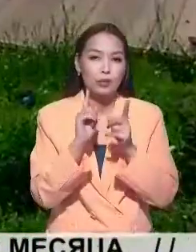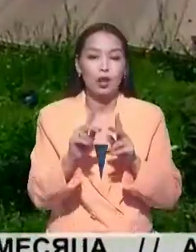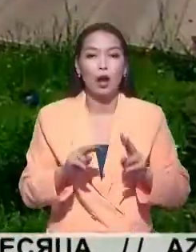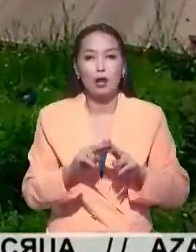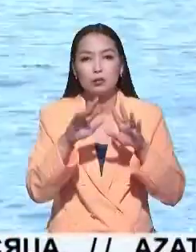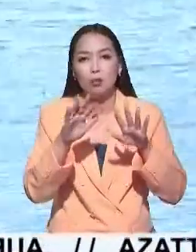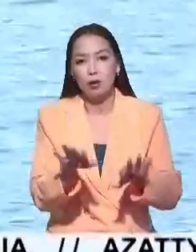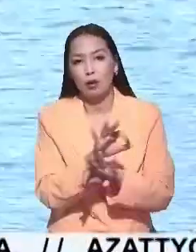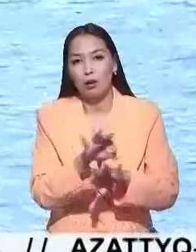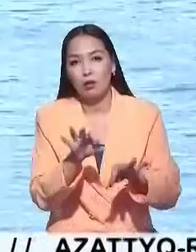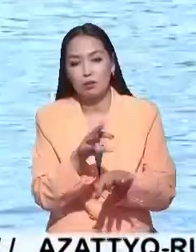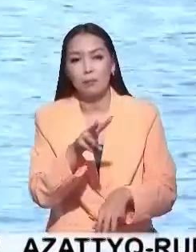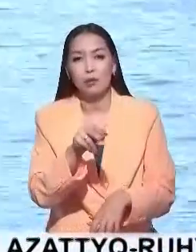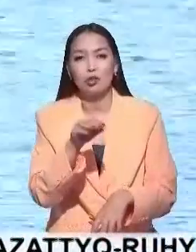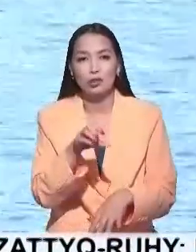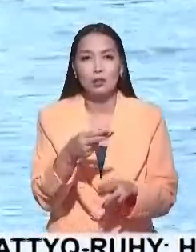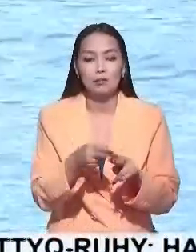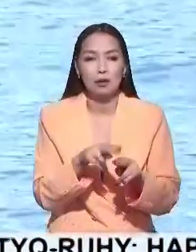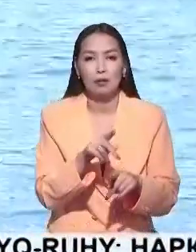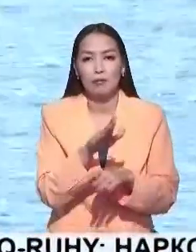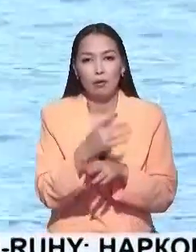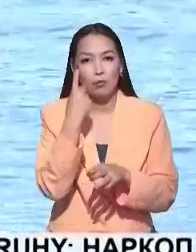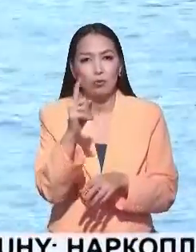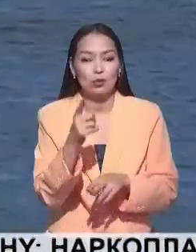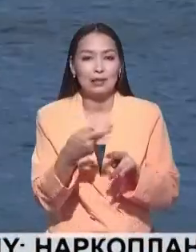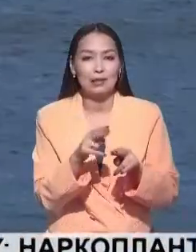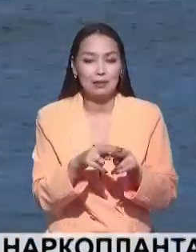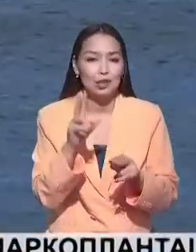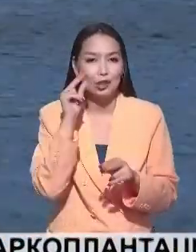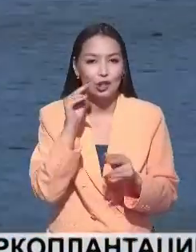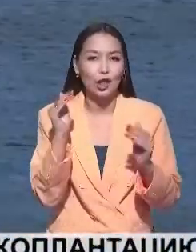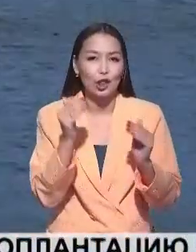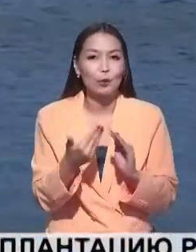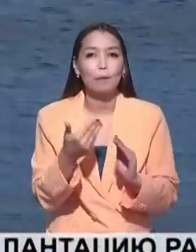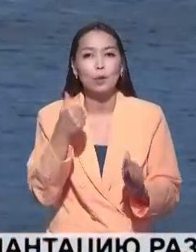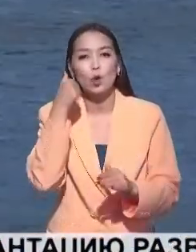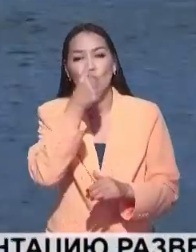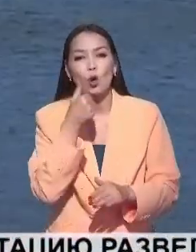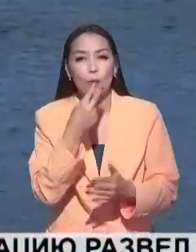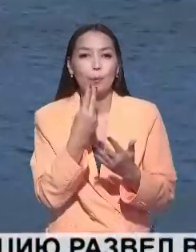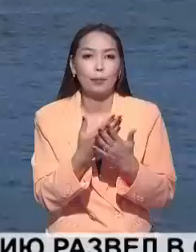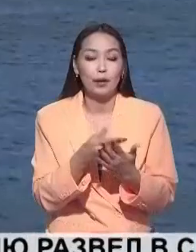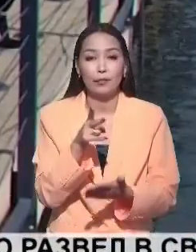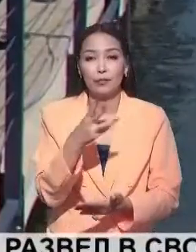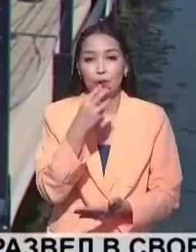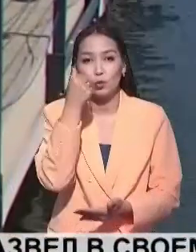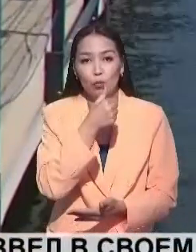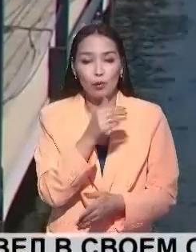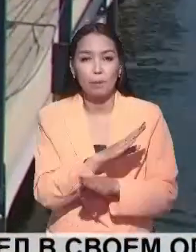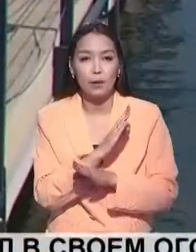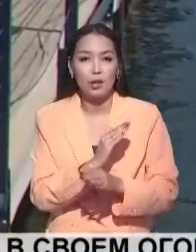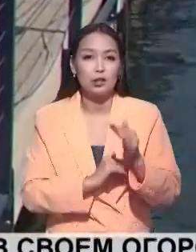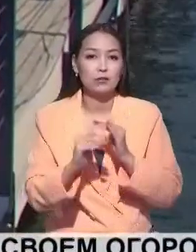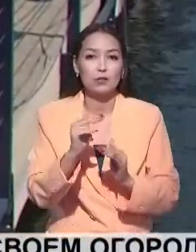рассказали представители МЧС. При этом в ведомстве отметили, что эти цифры ниже прошлогодних показателей. В 2023 на воде